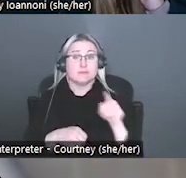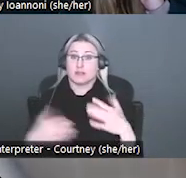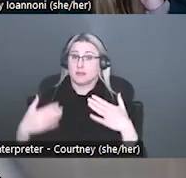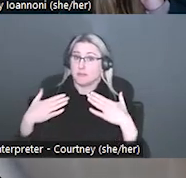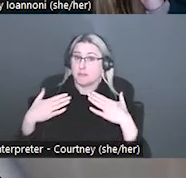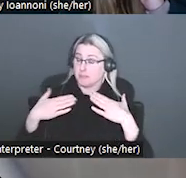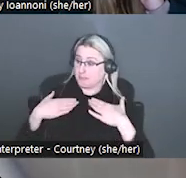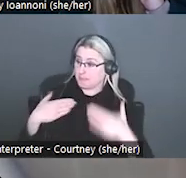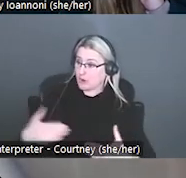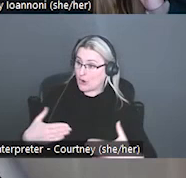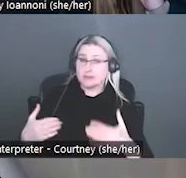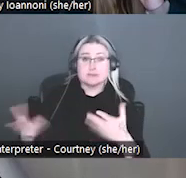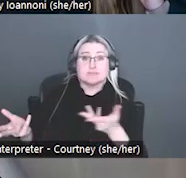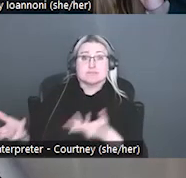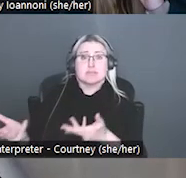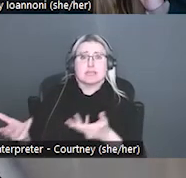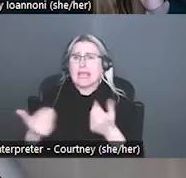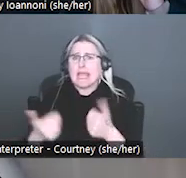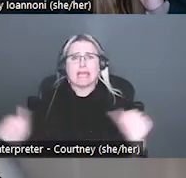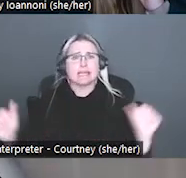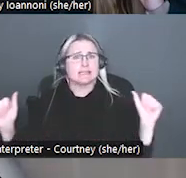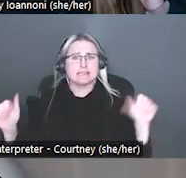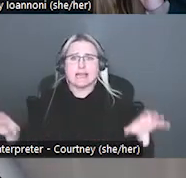et de régimes. Et